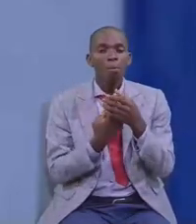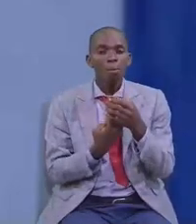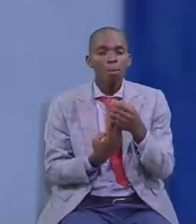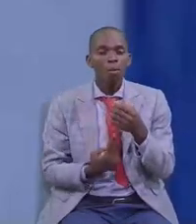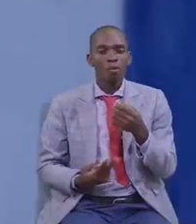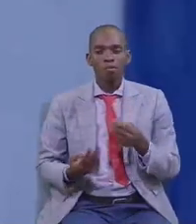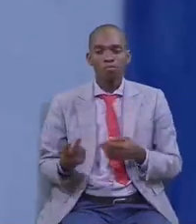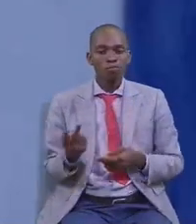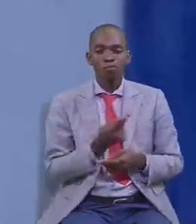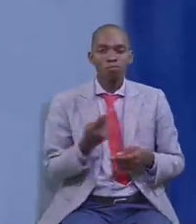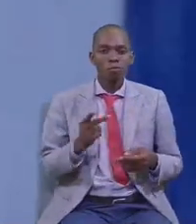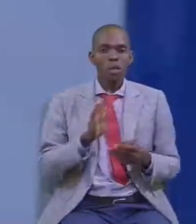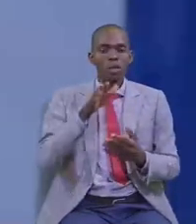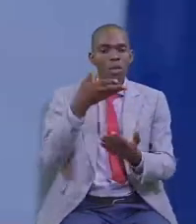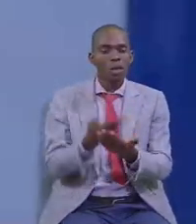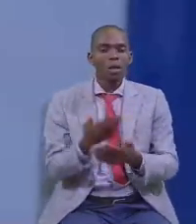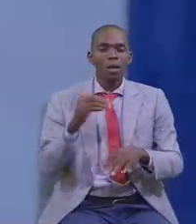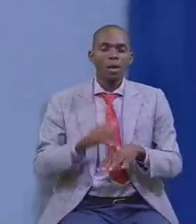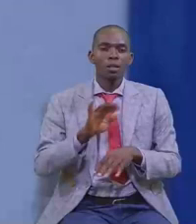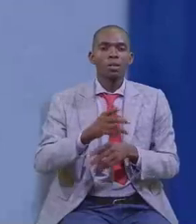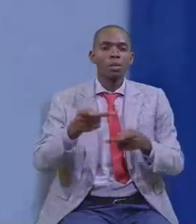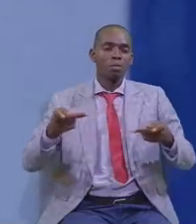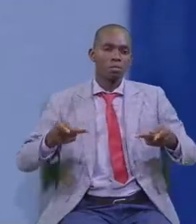Et les deux sont parvenus à leur destination.